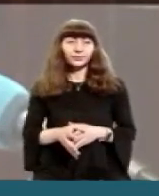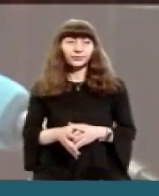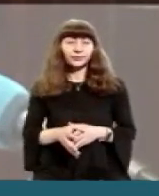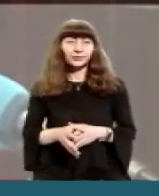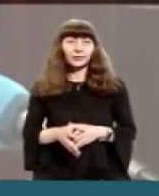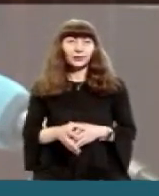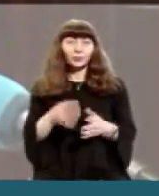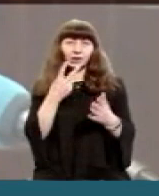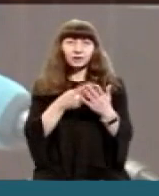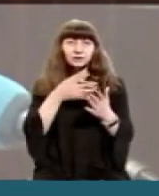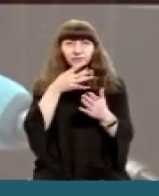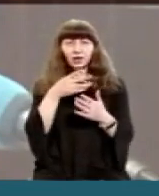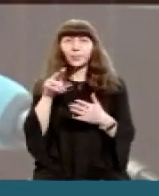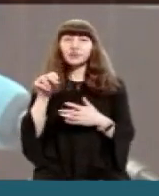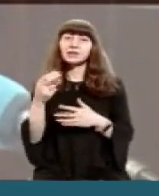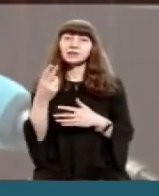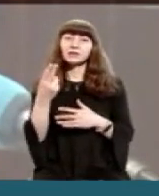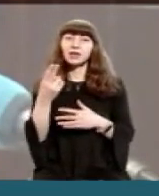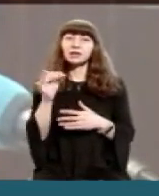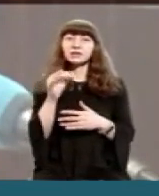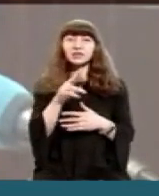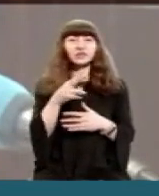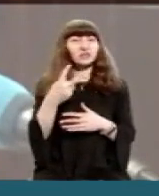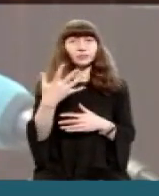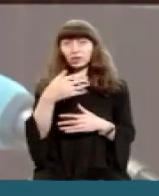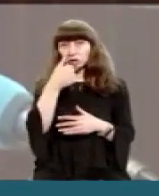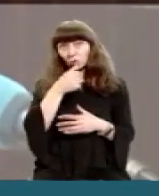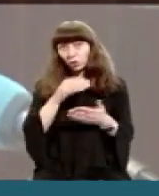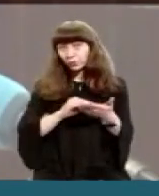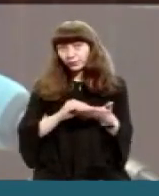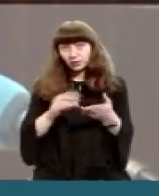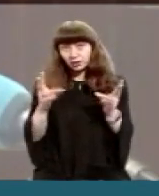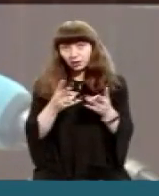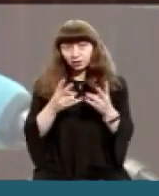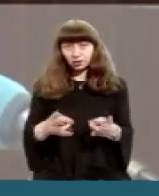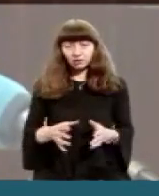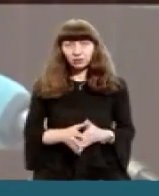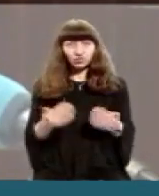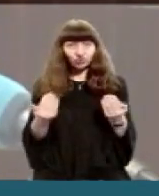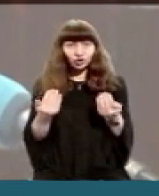делать свои презентации, 25-й год пока не указывайте. Нас интересует вот